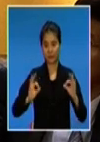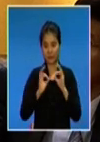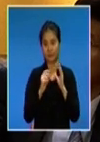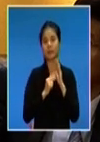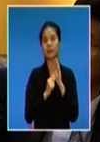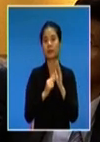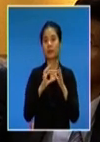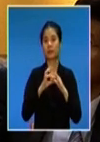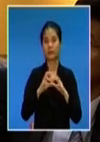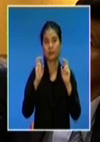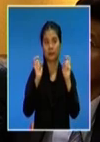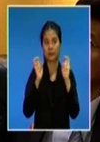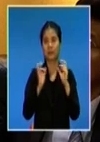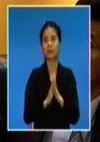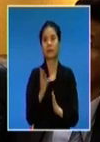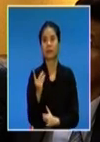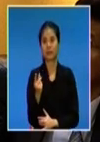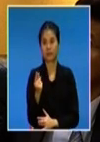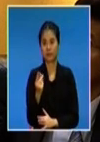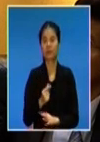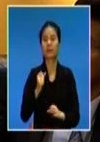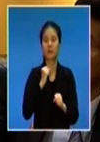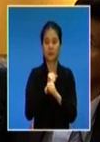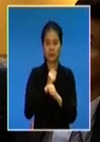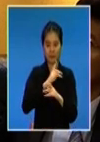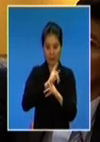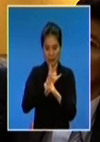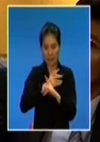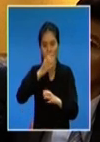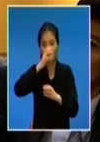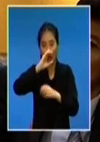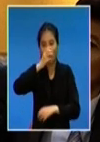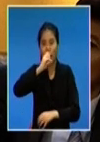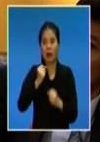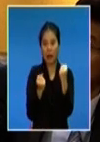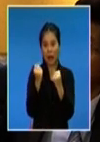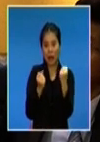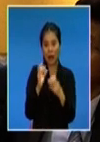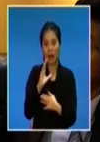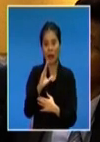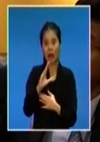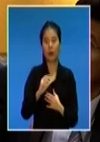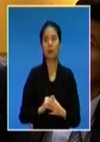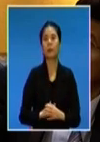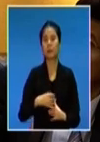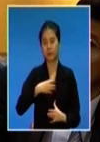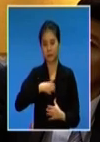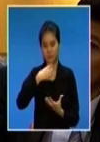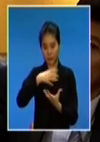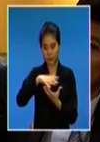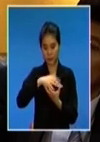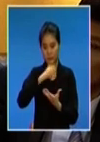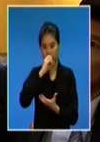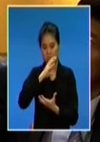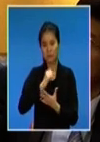เรื่องความเร็วเรื่องเมาเนี่ยทำอย่างไรนะจะมีทุกระยะ 70% เนี่ยเรื่องนี้เนี่ยอยากจะเรียนว่าเราเห็นตร